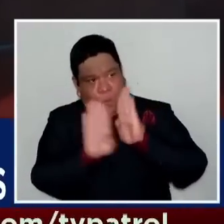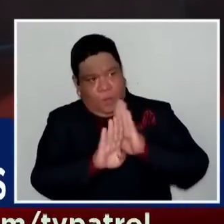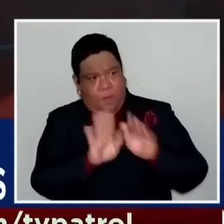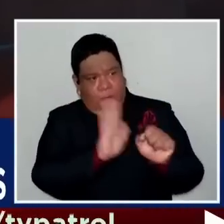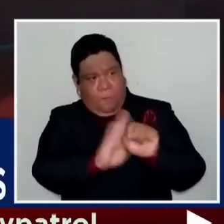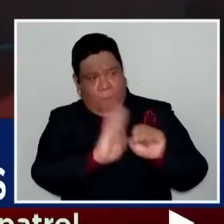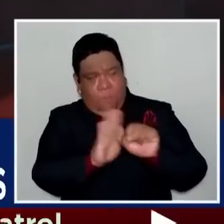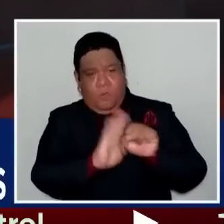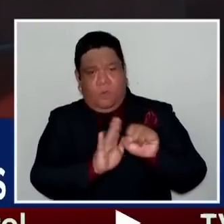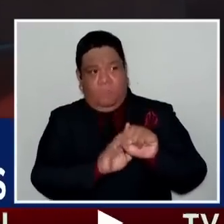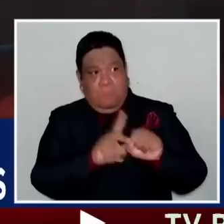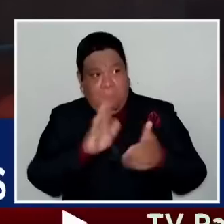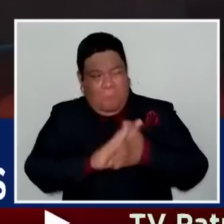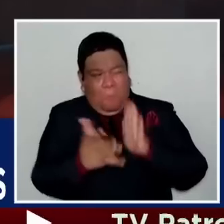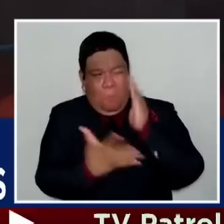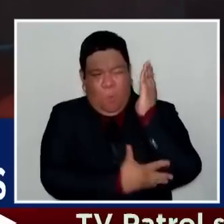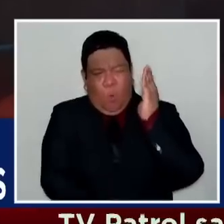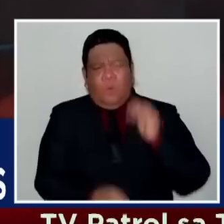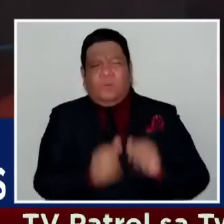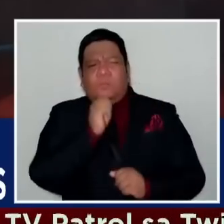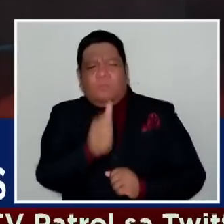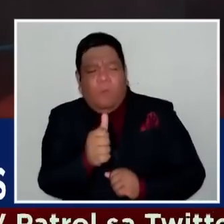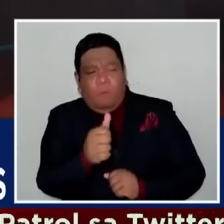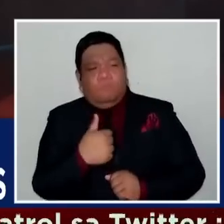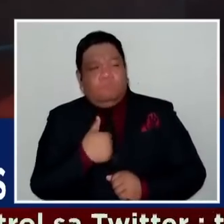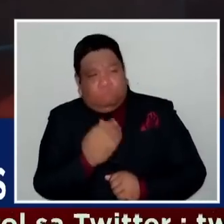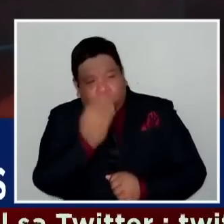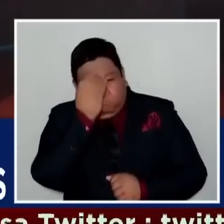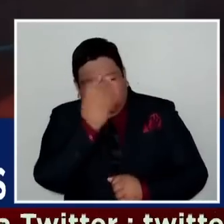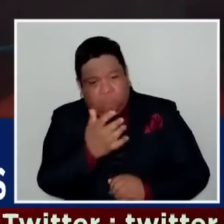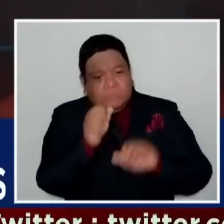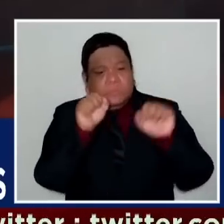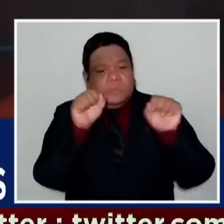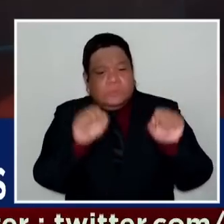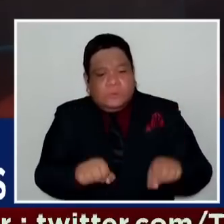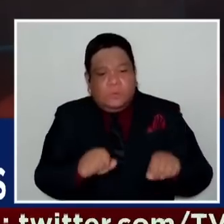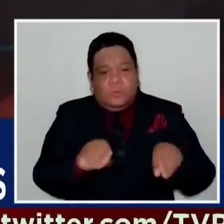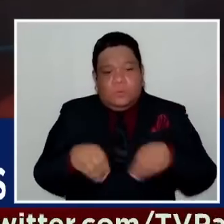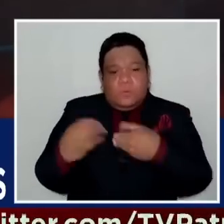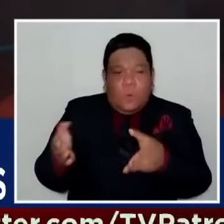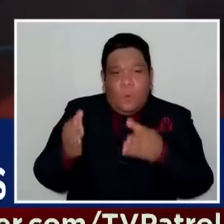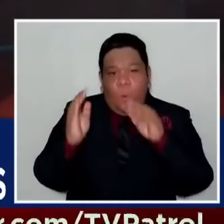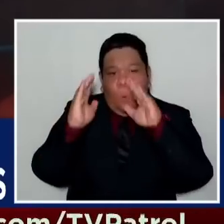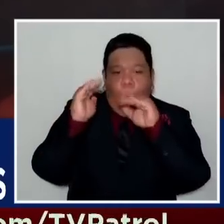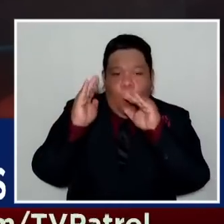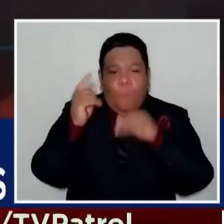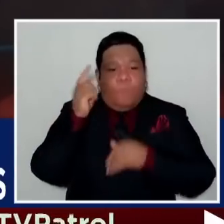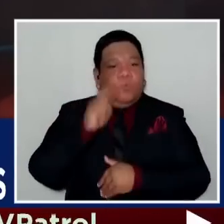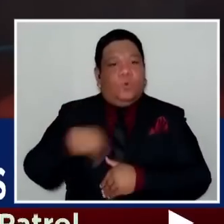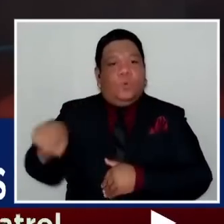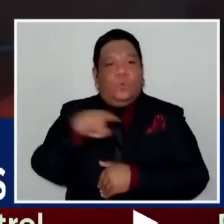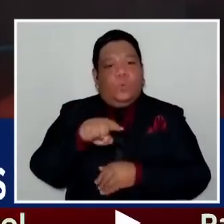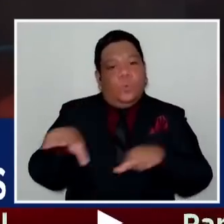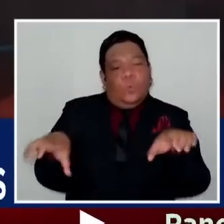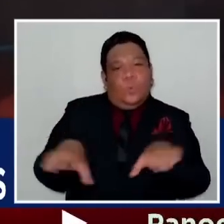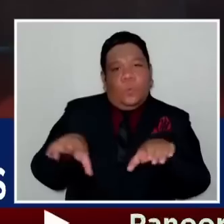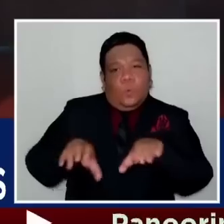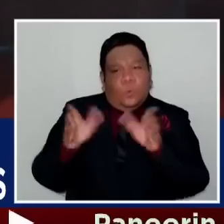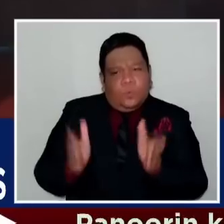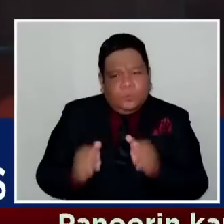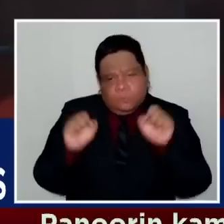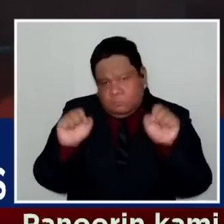milyonaryo. Ang sinasabi ko naman po, bigyan natin ng pag-asa ang ating mga manggagawa na magkaroon